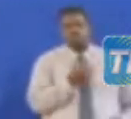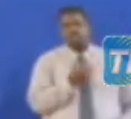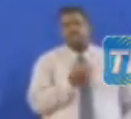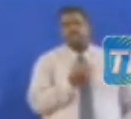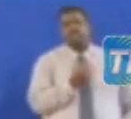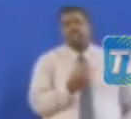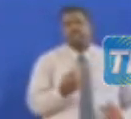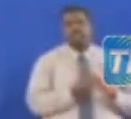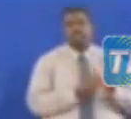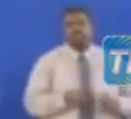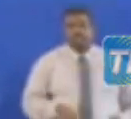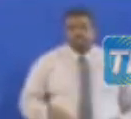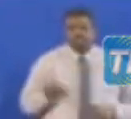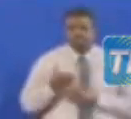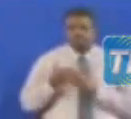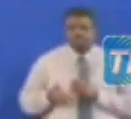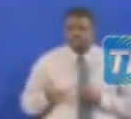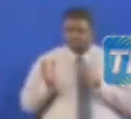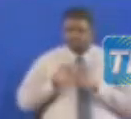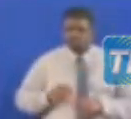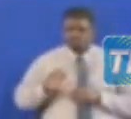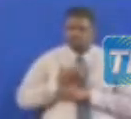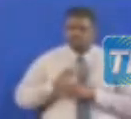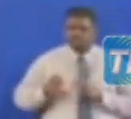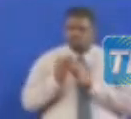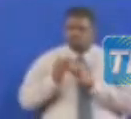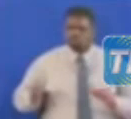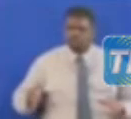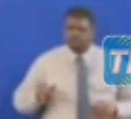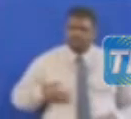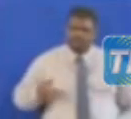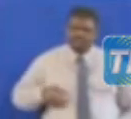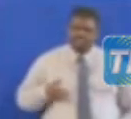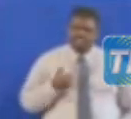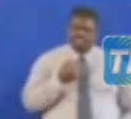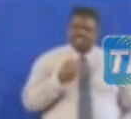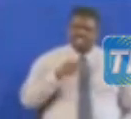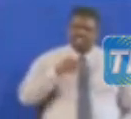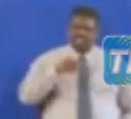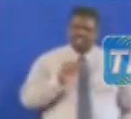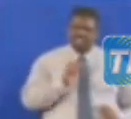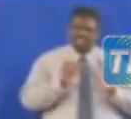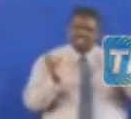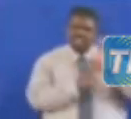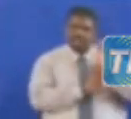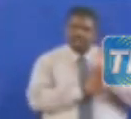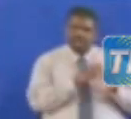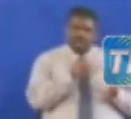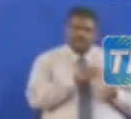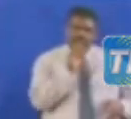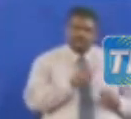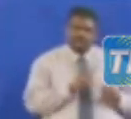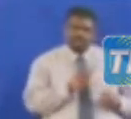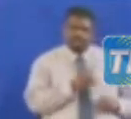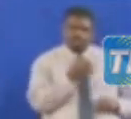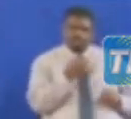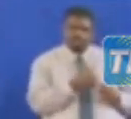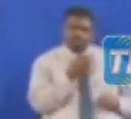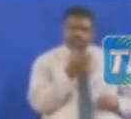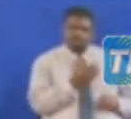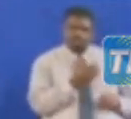723.72. Tutajenga na kukamilisha na kukarabati nyumba za maafisa tarafa saba kwa gharama ya shilingi